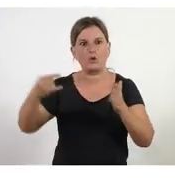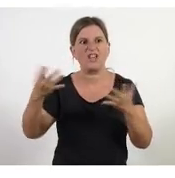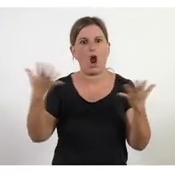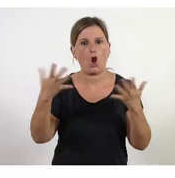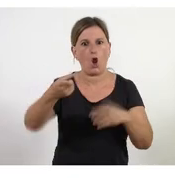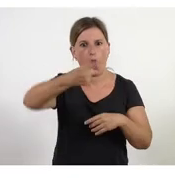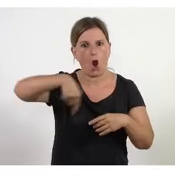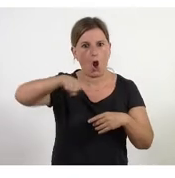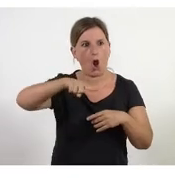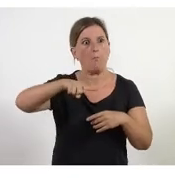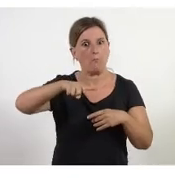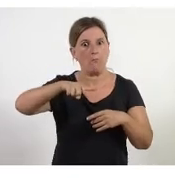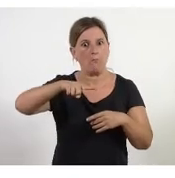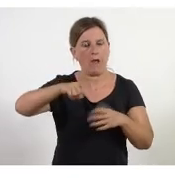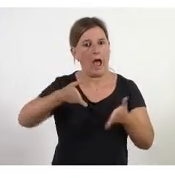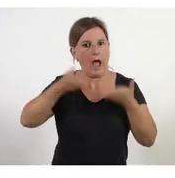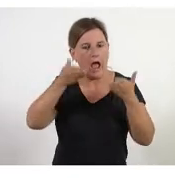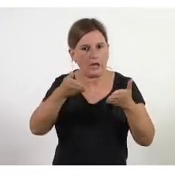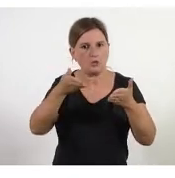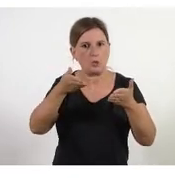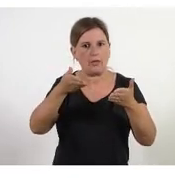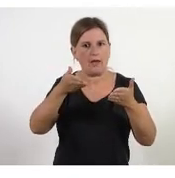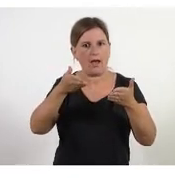ajudat a